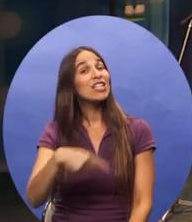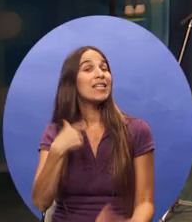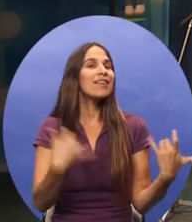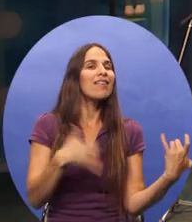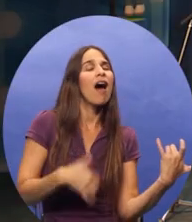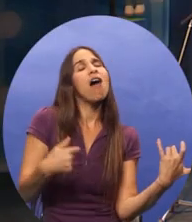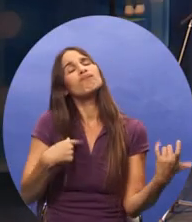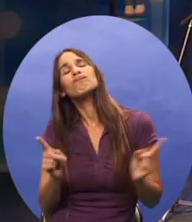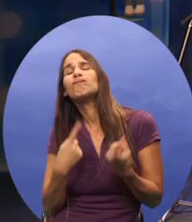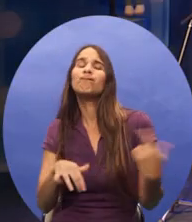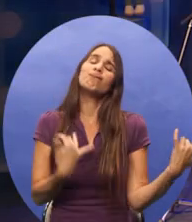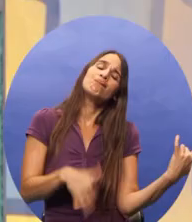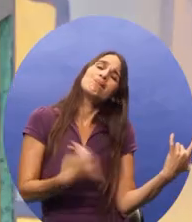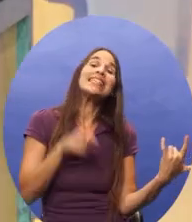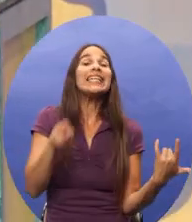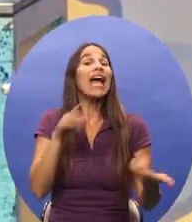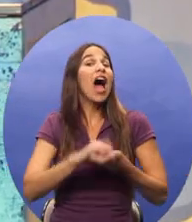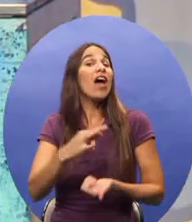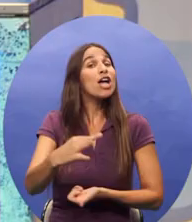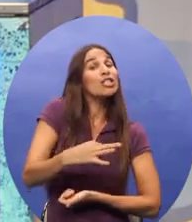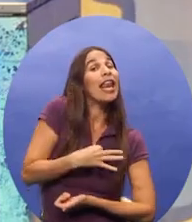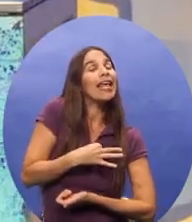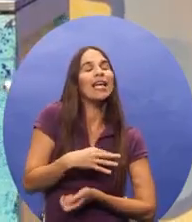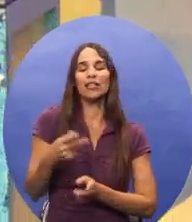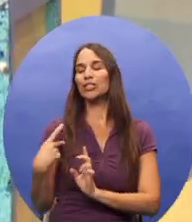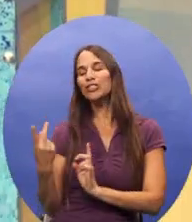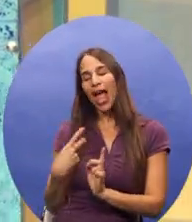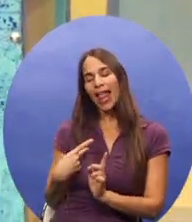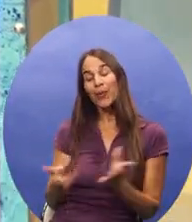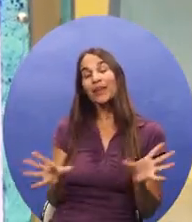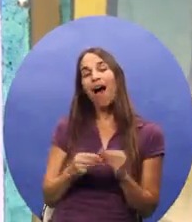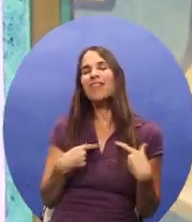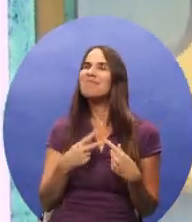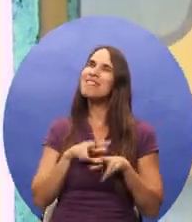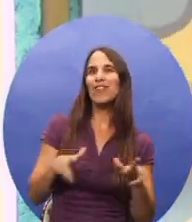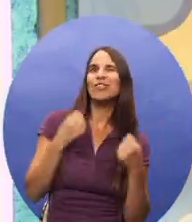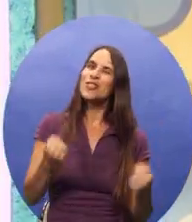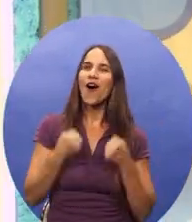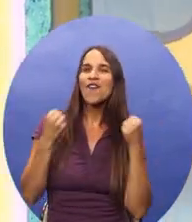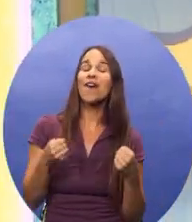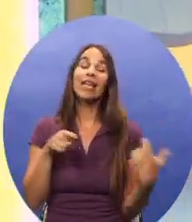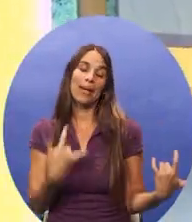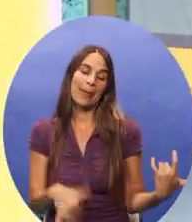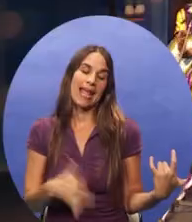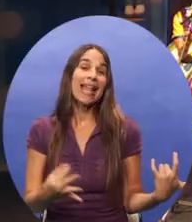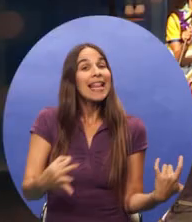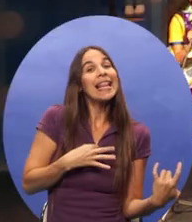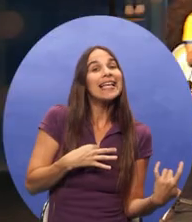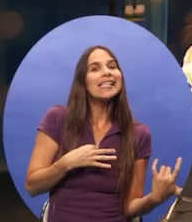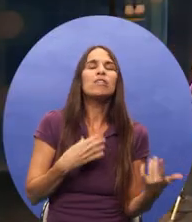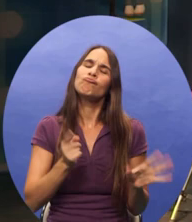לי גיטרה ואני מנגן, היא חברה שלי. כשאנחנו יחדיו, המצב שובר, והיא מנגנת